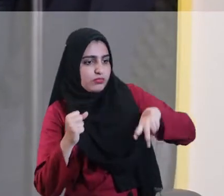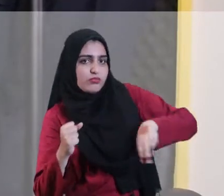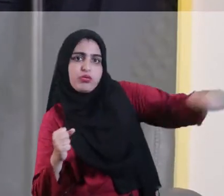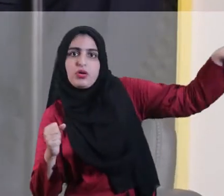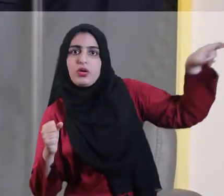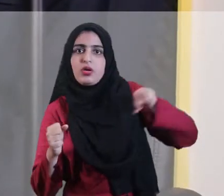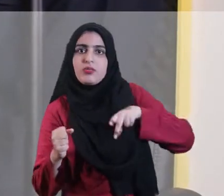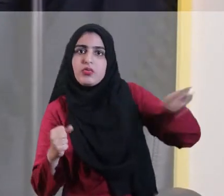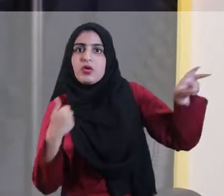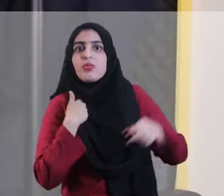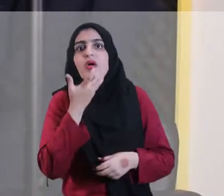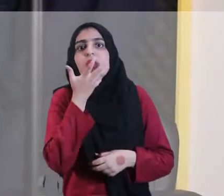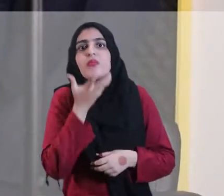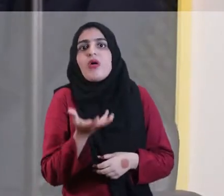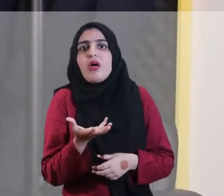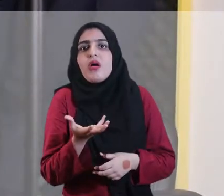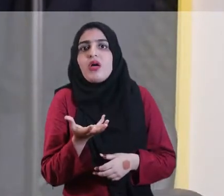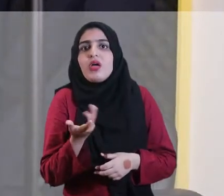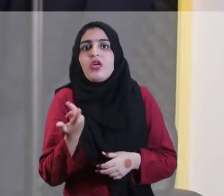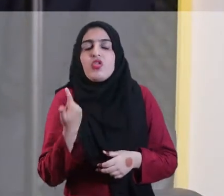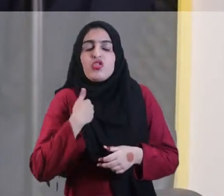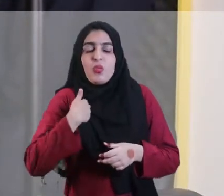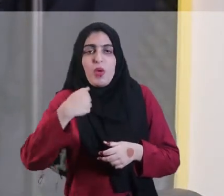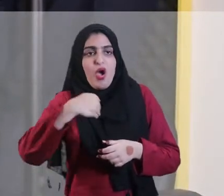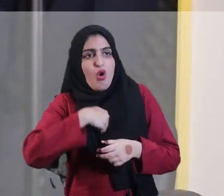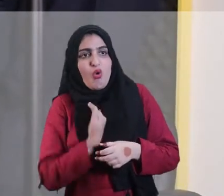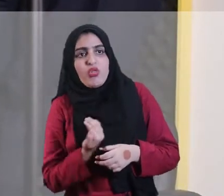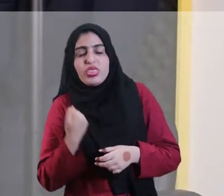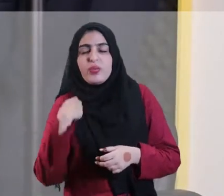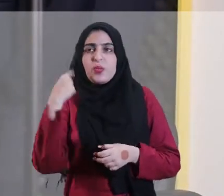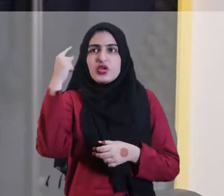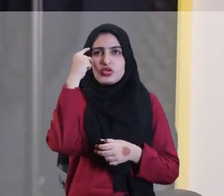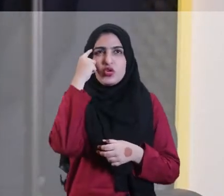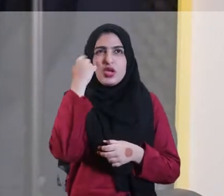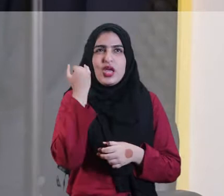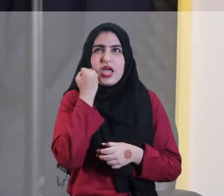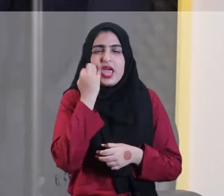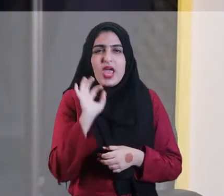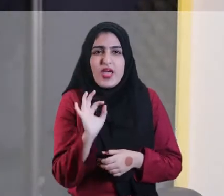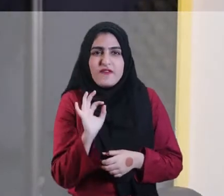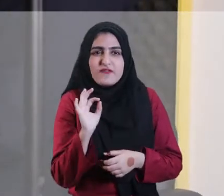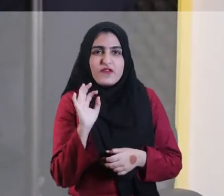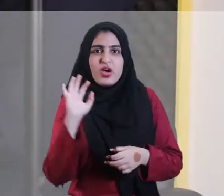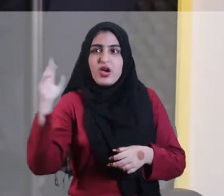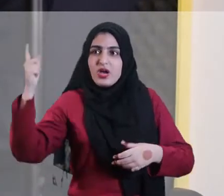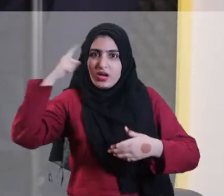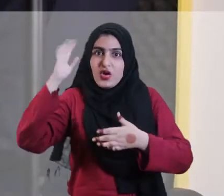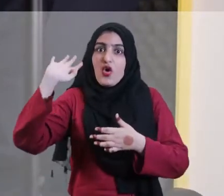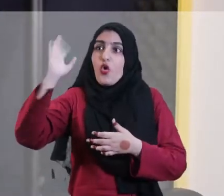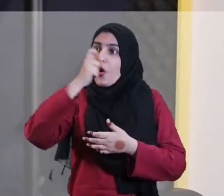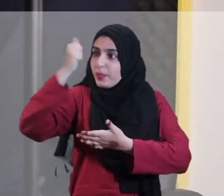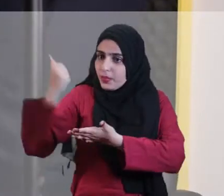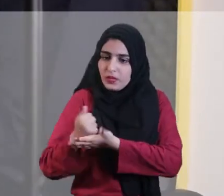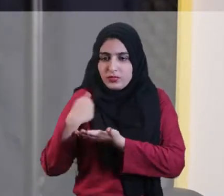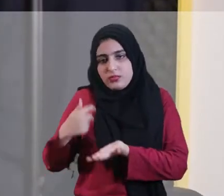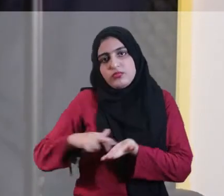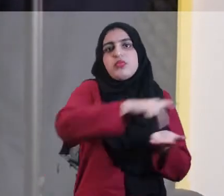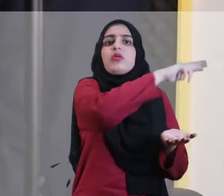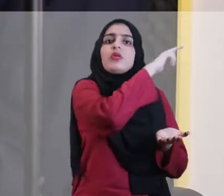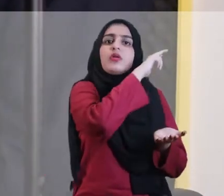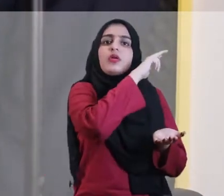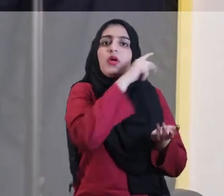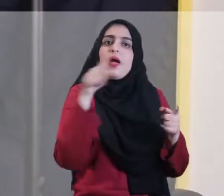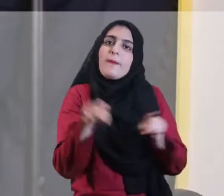तो दो तरीके से मैं एक मैं अपने आप को सीरियस लेना शुरू कर दो बार ऐसे करके पाए केवल साइड इफेक्ट नहीं है दोस्तों कि आप इनको तो वह